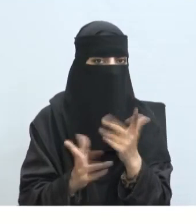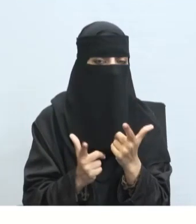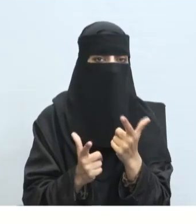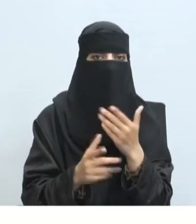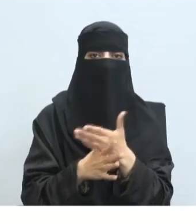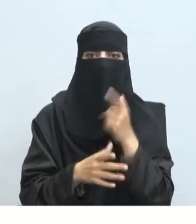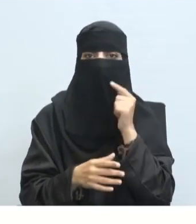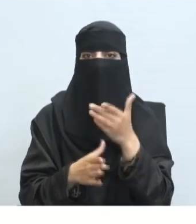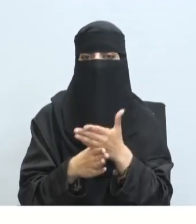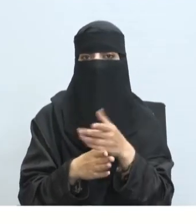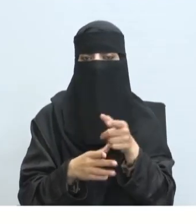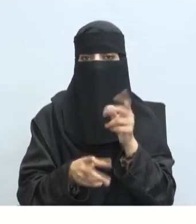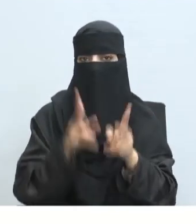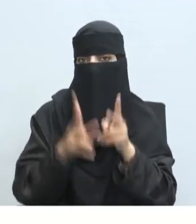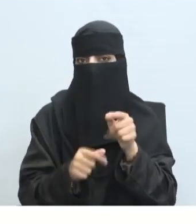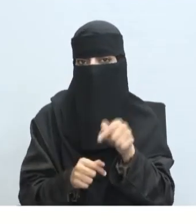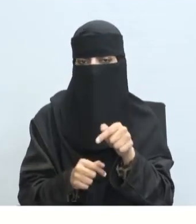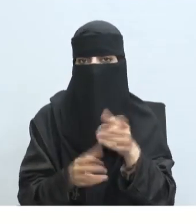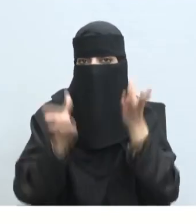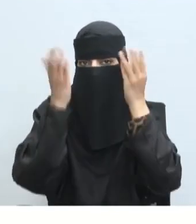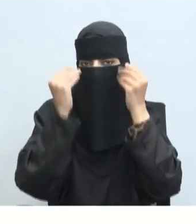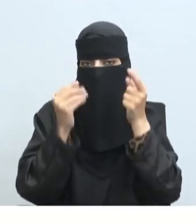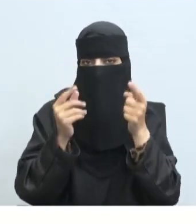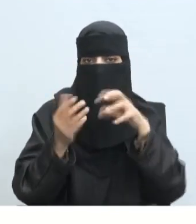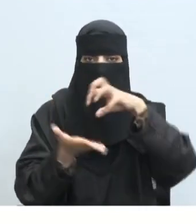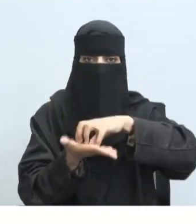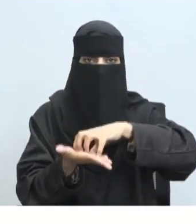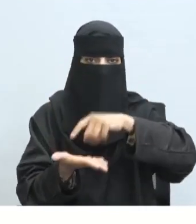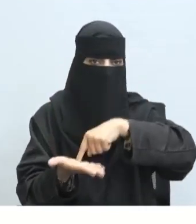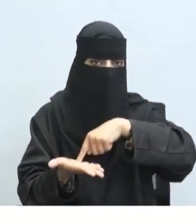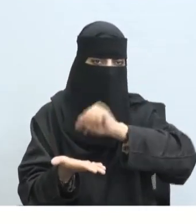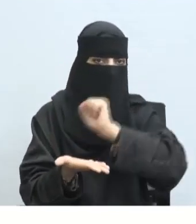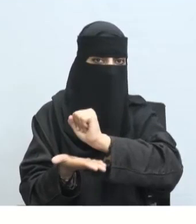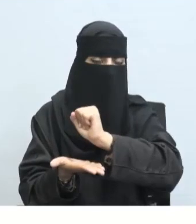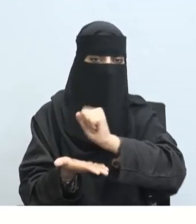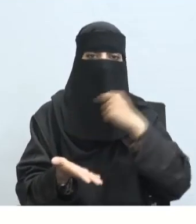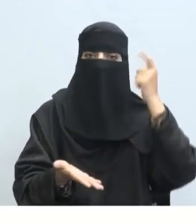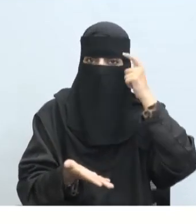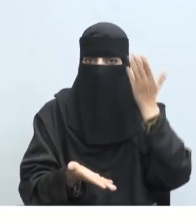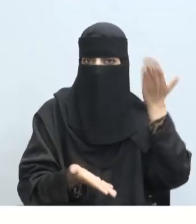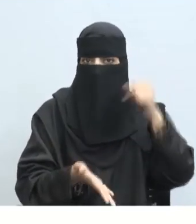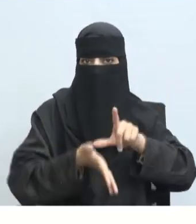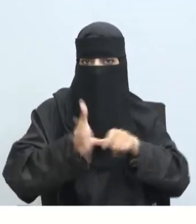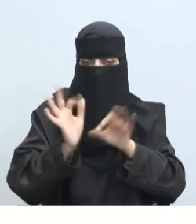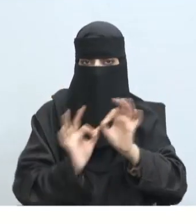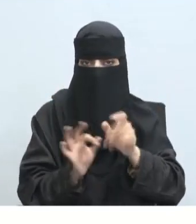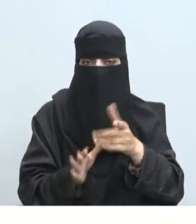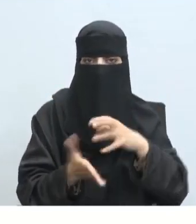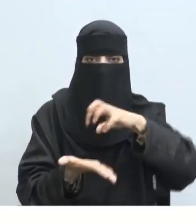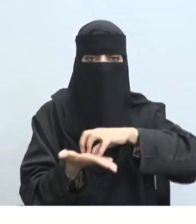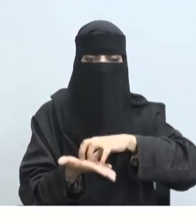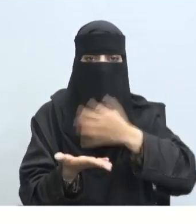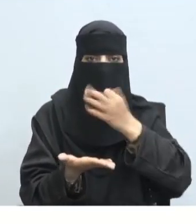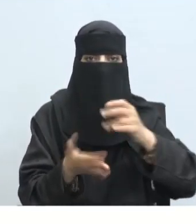ذكرنا حينما يكون لدينا فعاليه ثقافيه مقامه في قاعه لابد ان يكون لدينا مخطط هذا المخطط لهذه القاعه